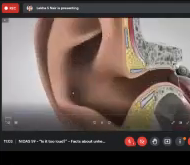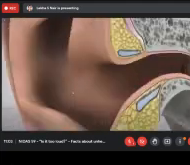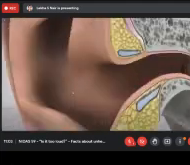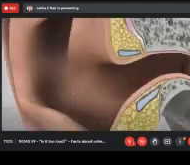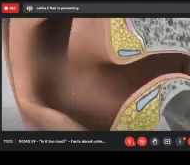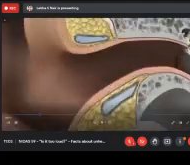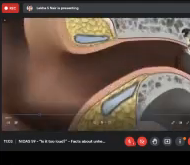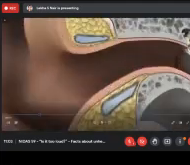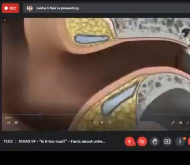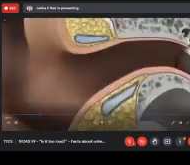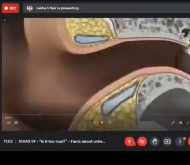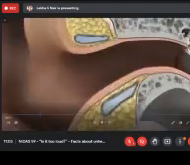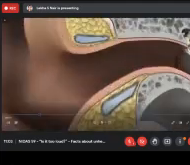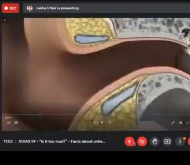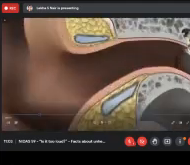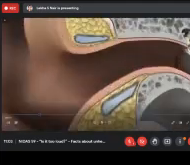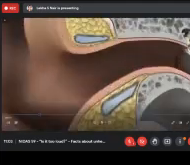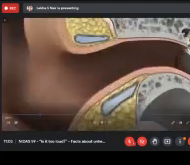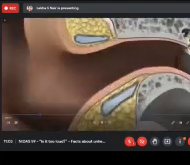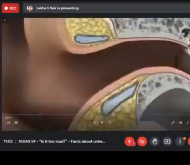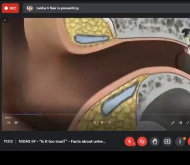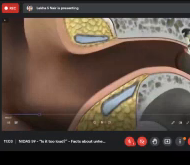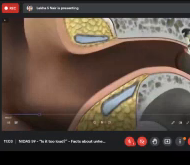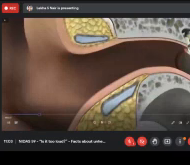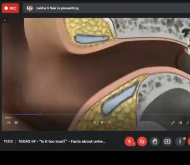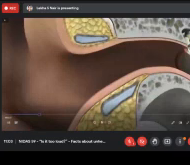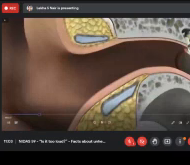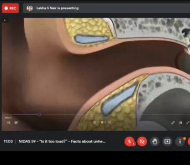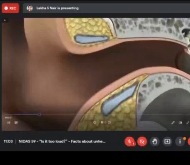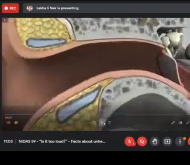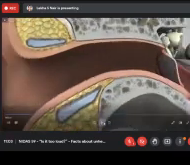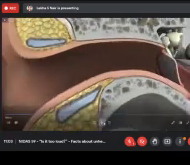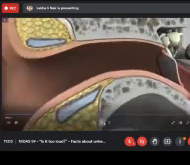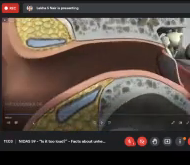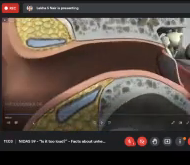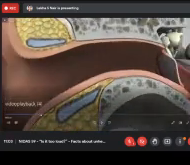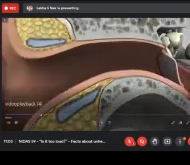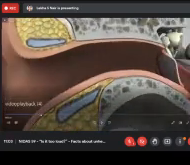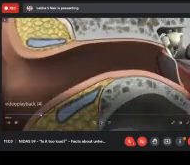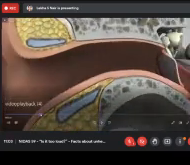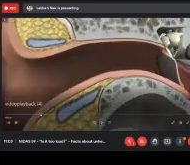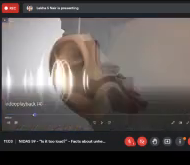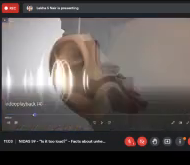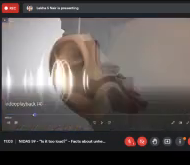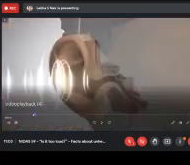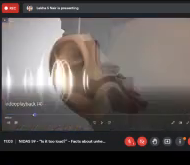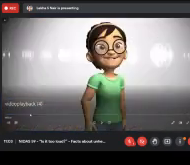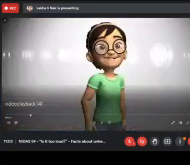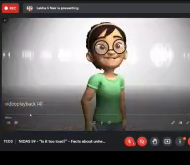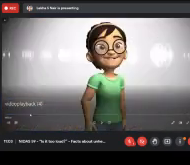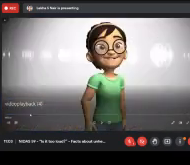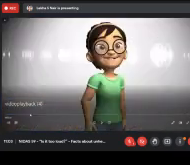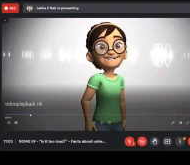instance. When it's played, it makes sound waves in the air. The outer ear catches the waves, which then travel